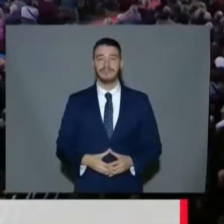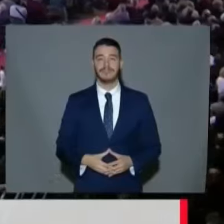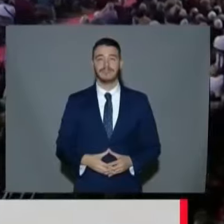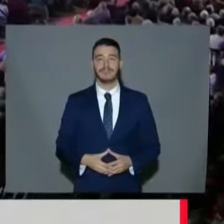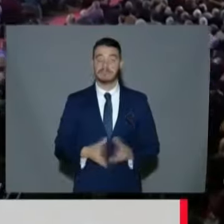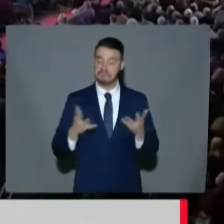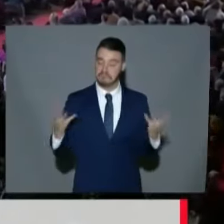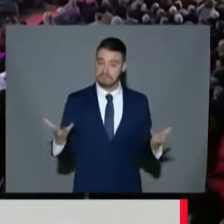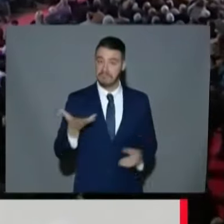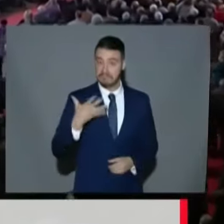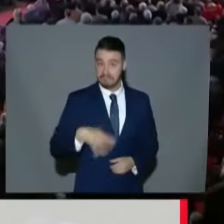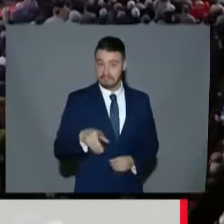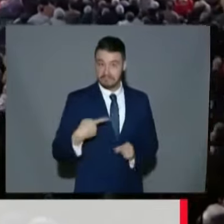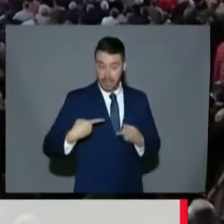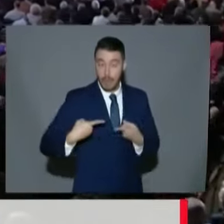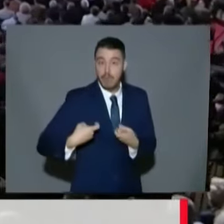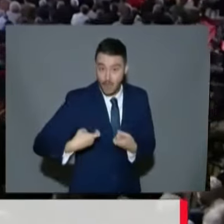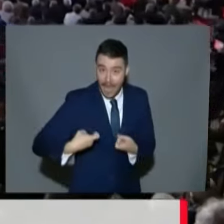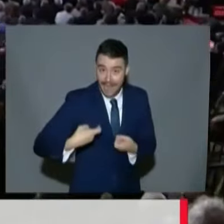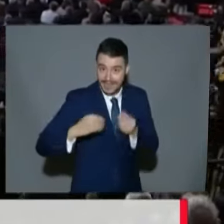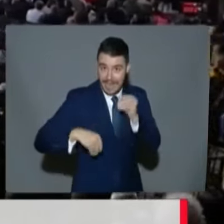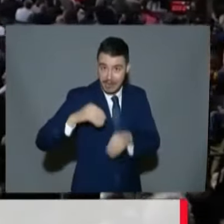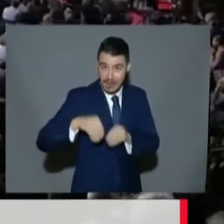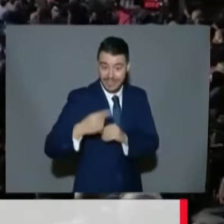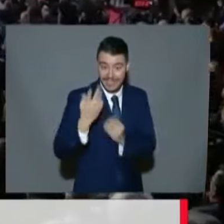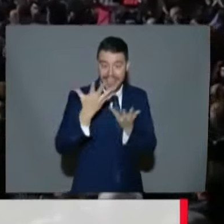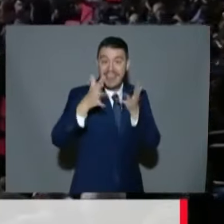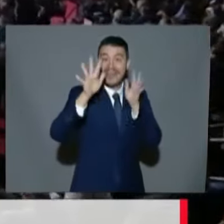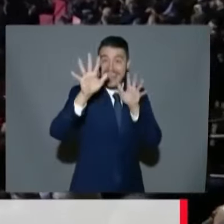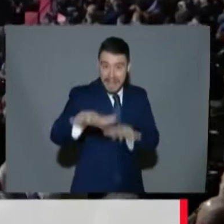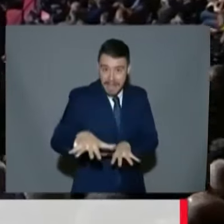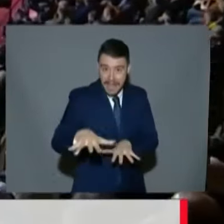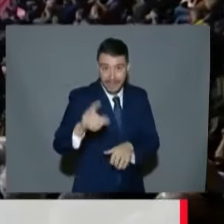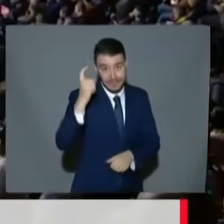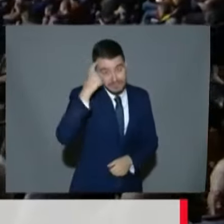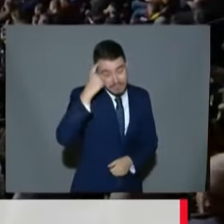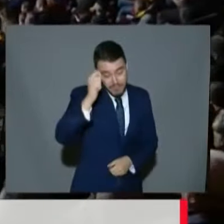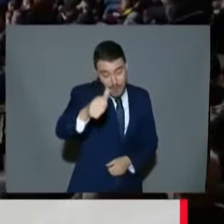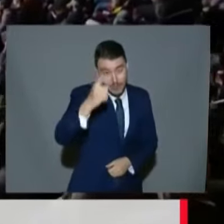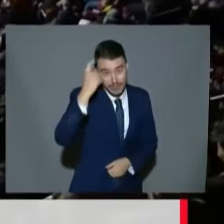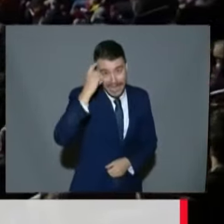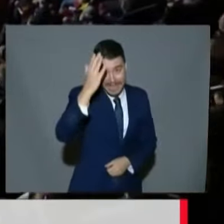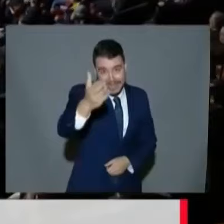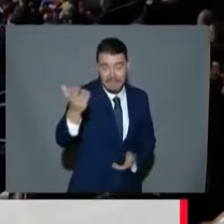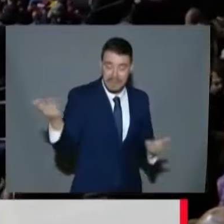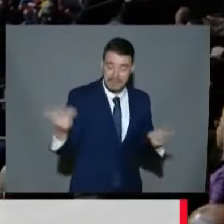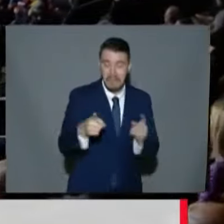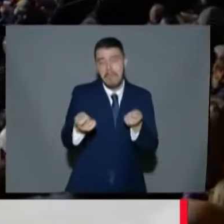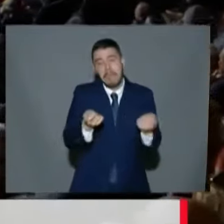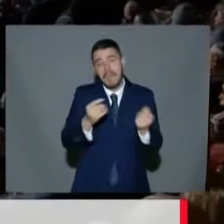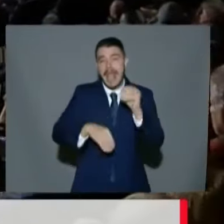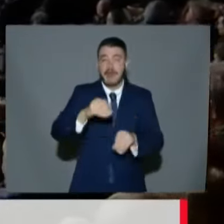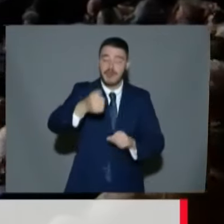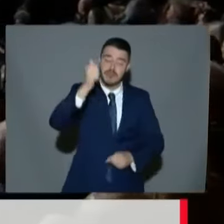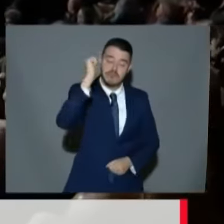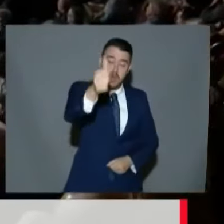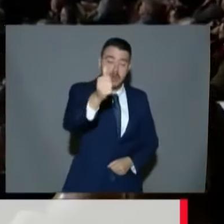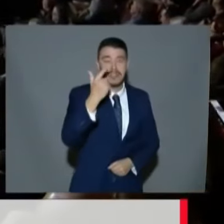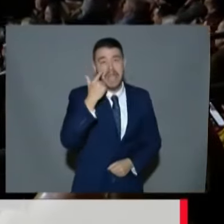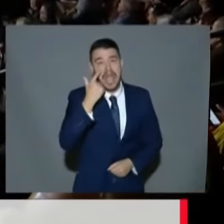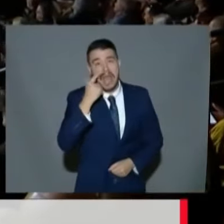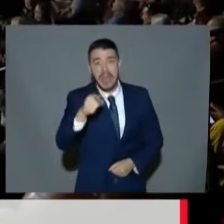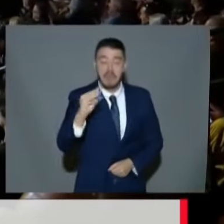Αν θες εκλογές σε 10 μέρες, αντιλαμβάνεσαι τι έχεις πει. Κάντες μόνος σου, να δούμε τι